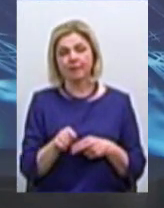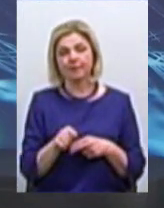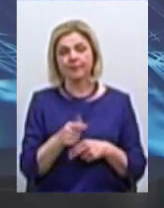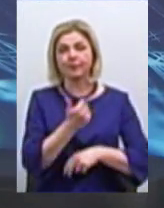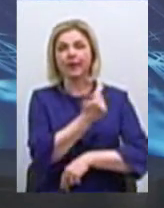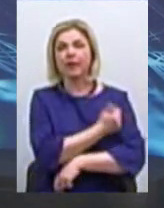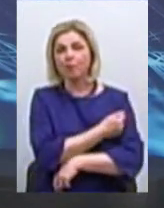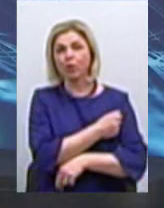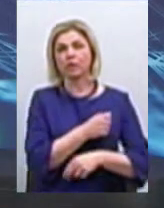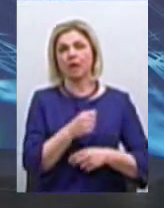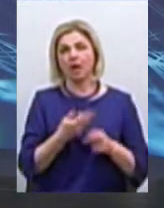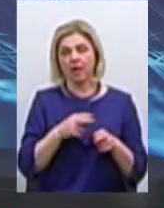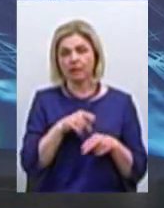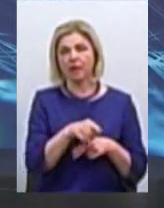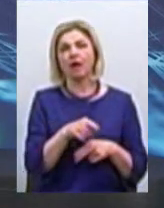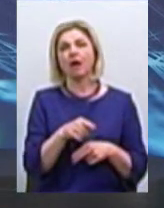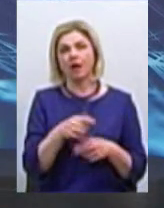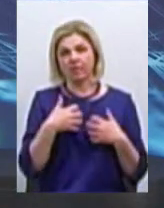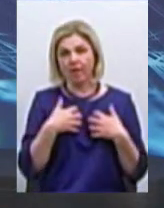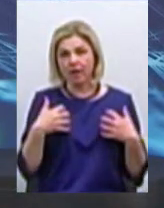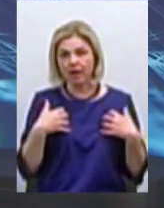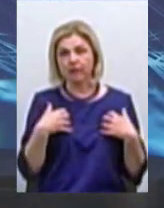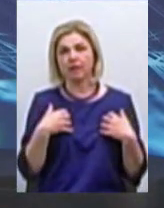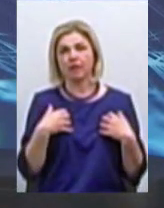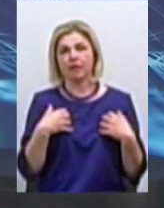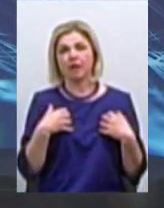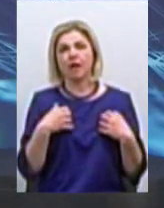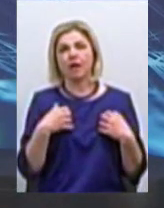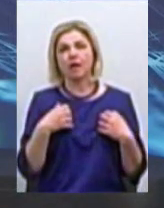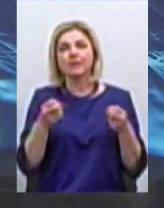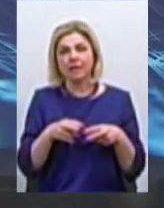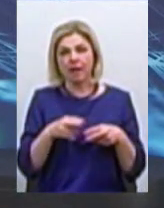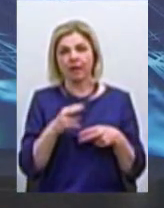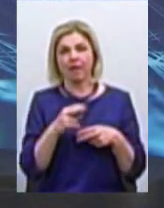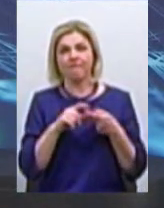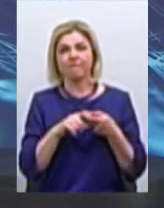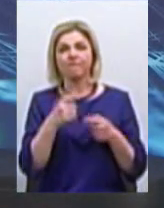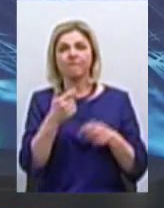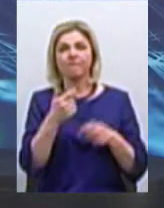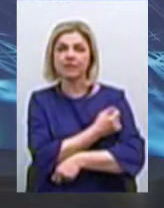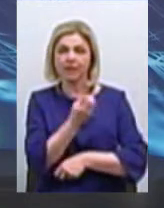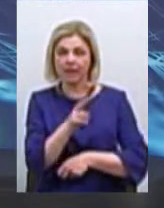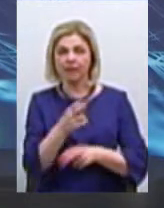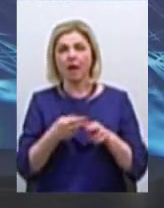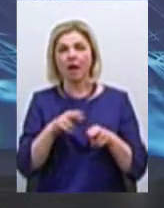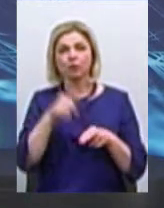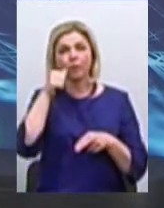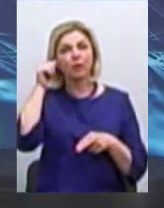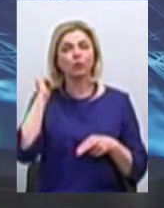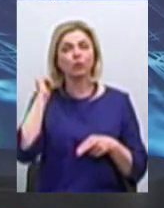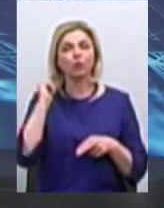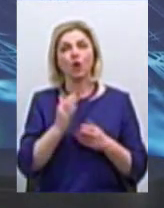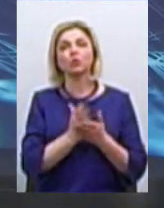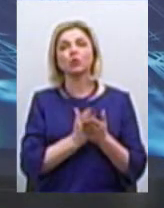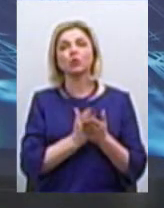імунізація плодоядних тварин, перорально вакцина, якою в минулому році Держпродспоживслужба